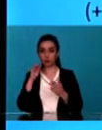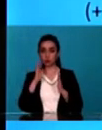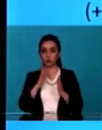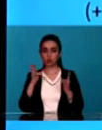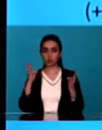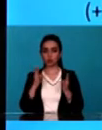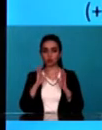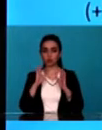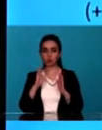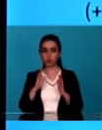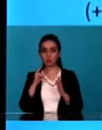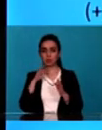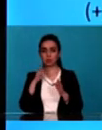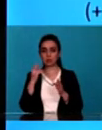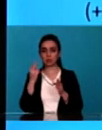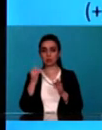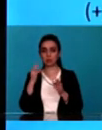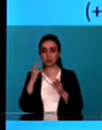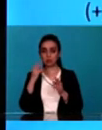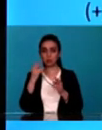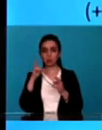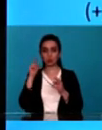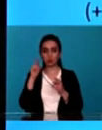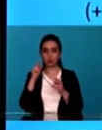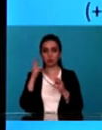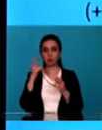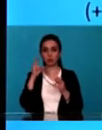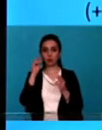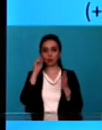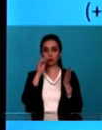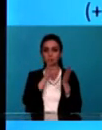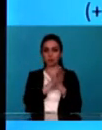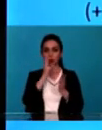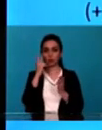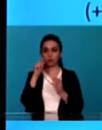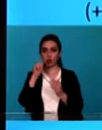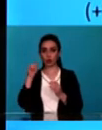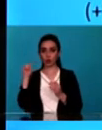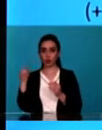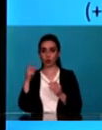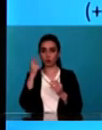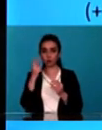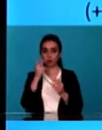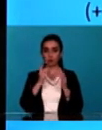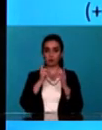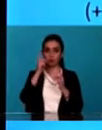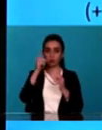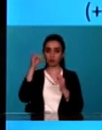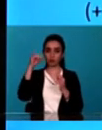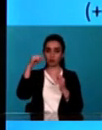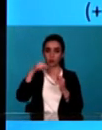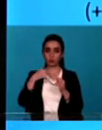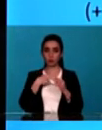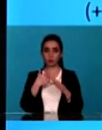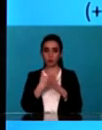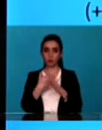целых чисел. Значит, мы можем здесь вводить нужное нам число. Здесь такие вот две кнопочки, две стрелочки вверх и вниз, помогают